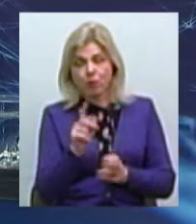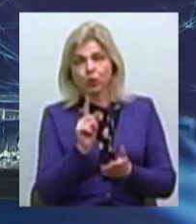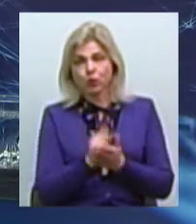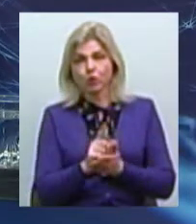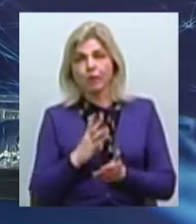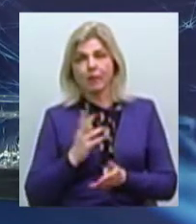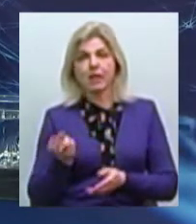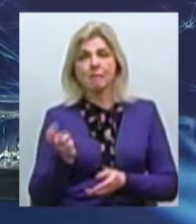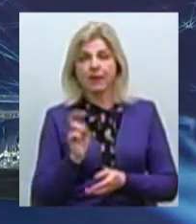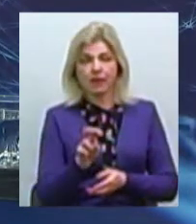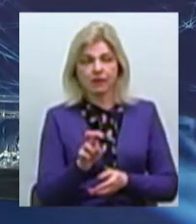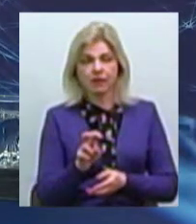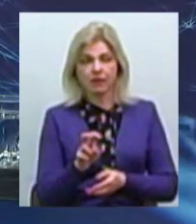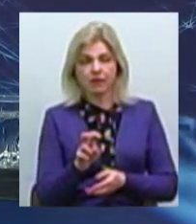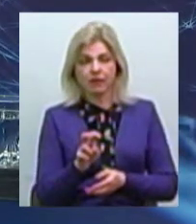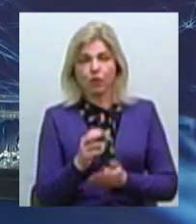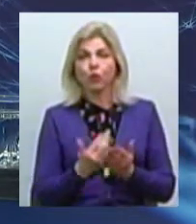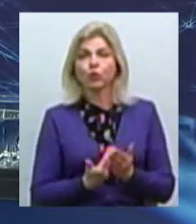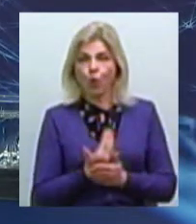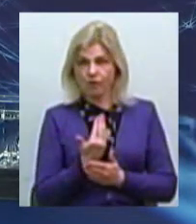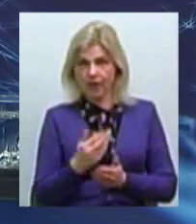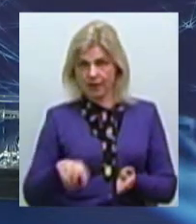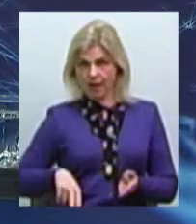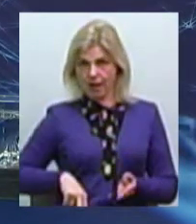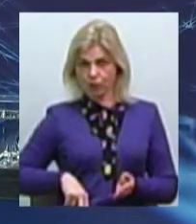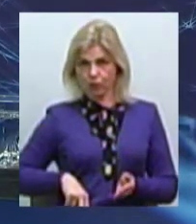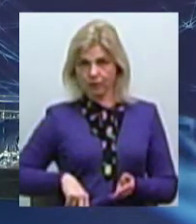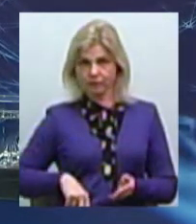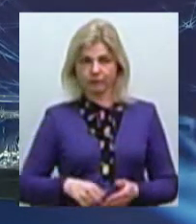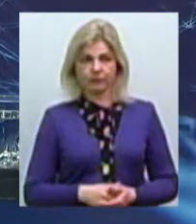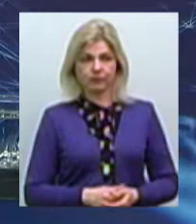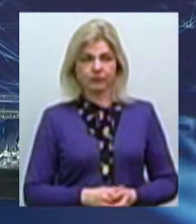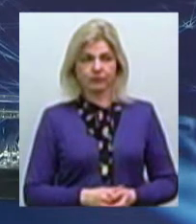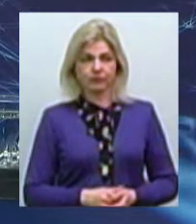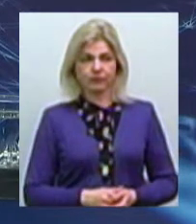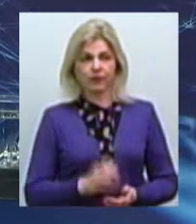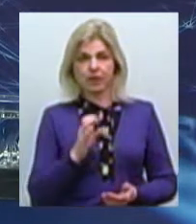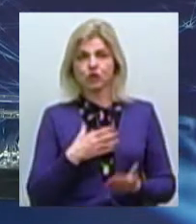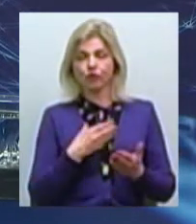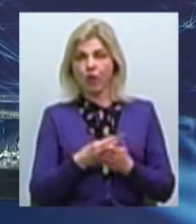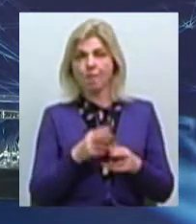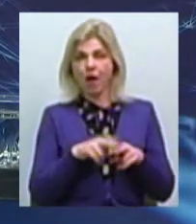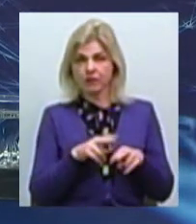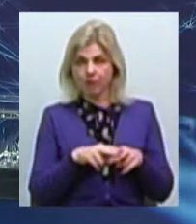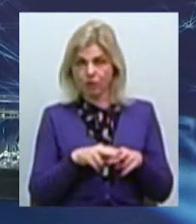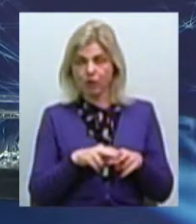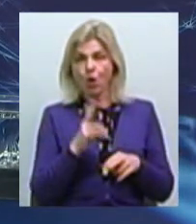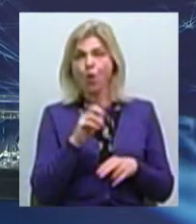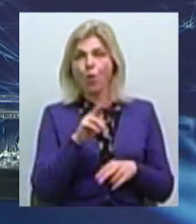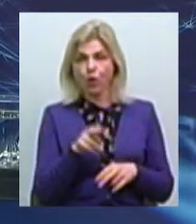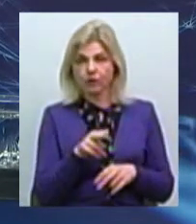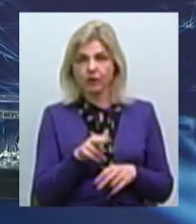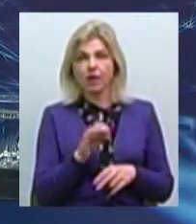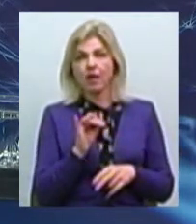прийти перри внимание новый директор новый со своим паспортом кодом